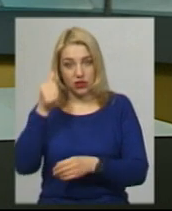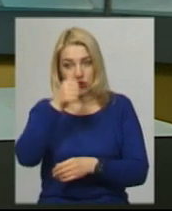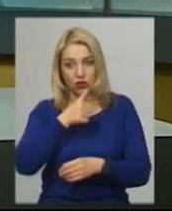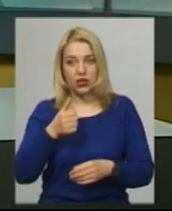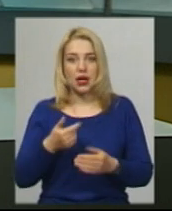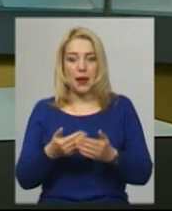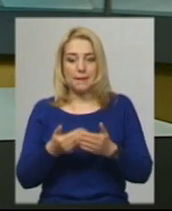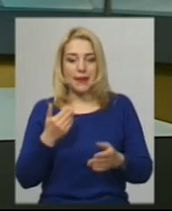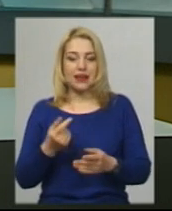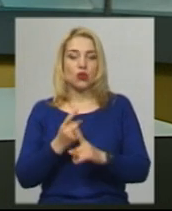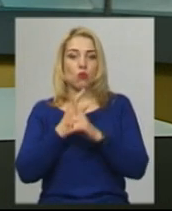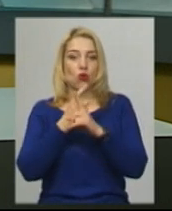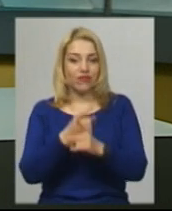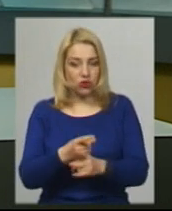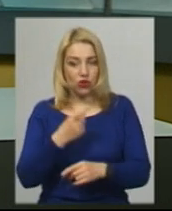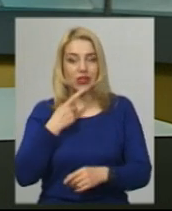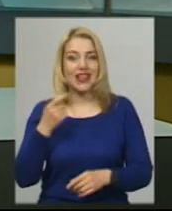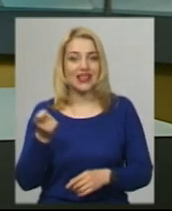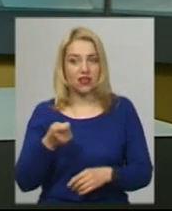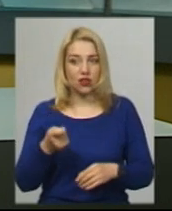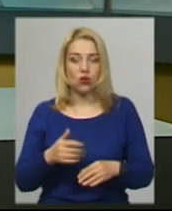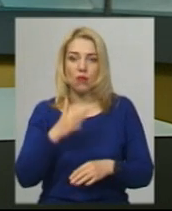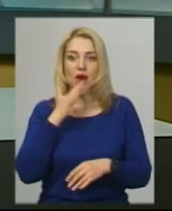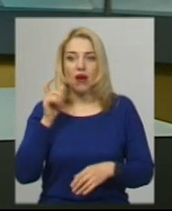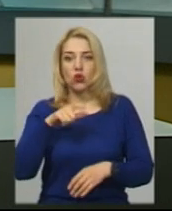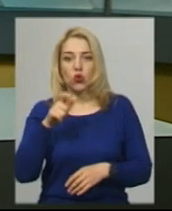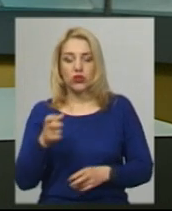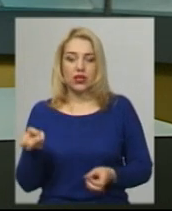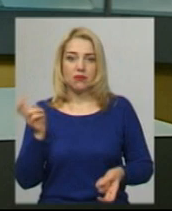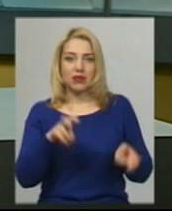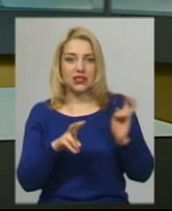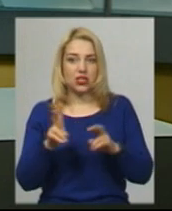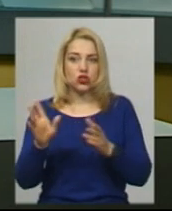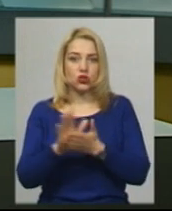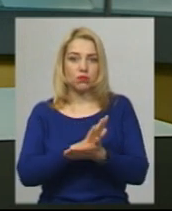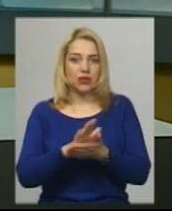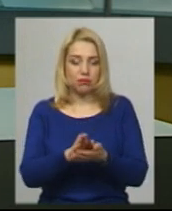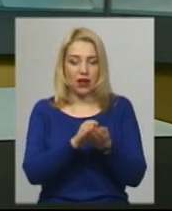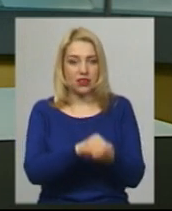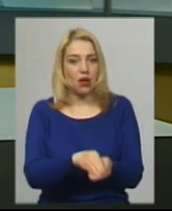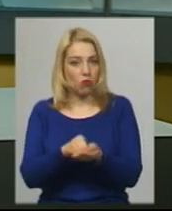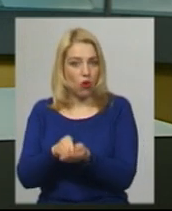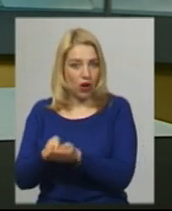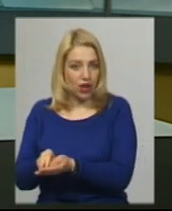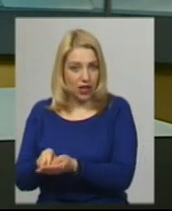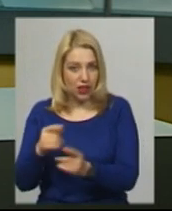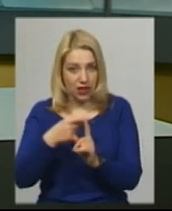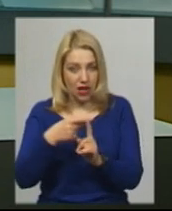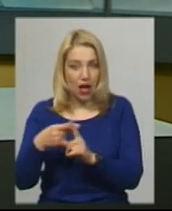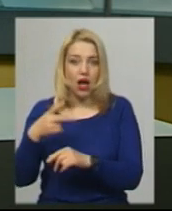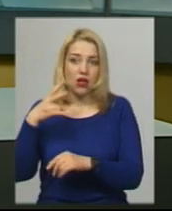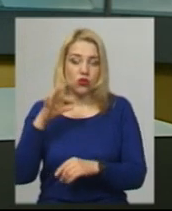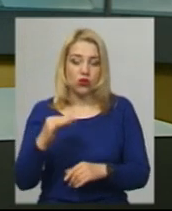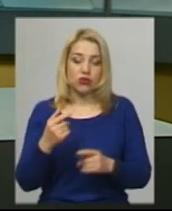провідною неділею багато людей приїздили сюди, аби перебрати могили своїх близьких та рідних. Цьогоріч, додає, через карантин